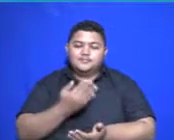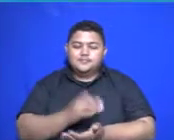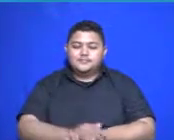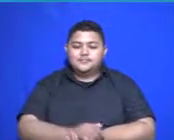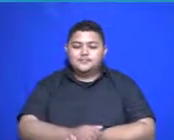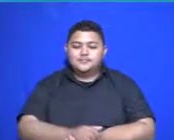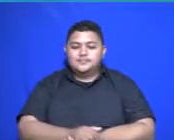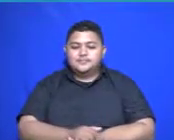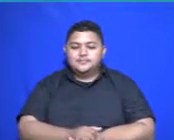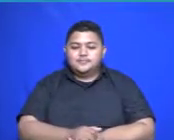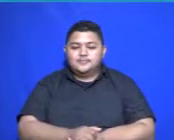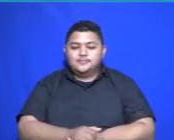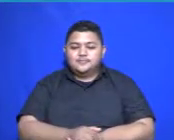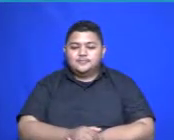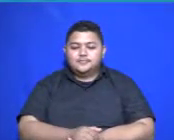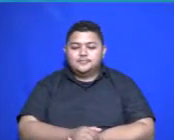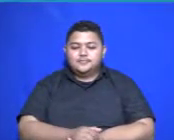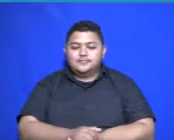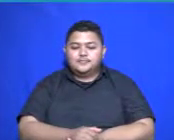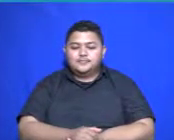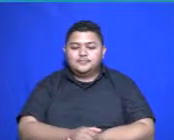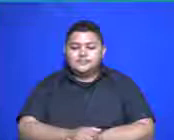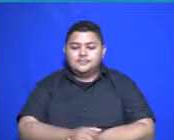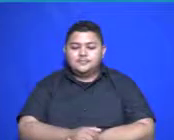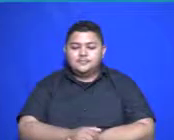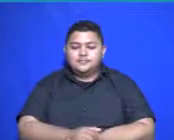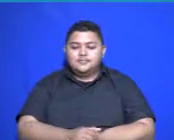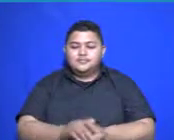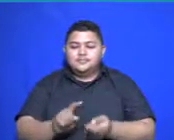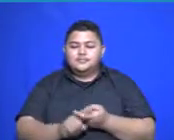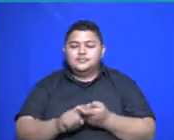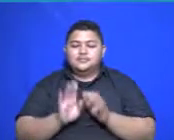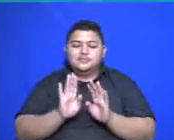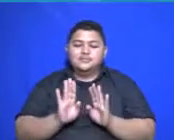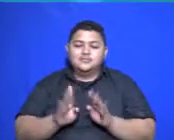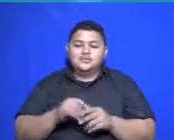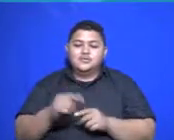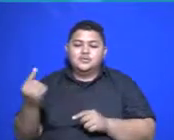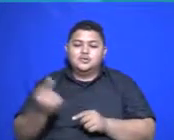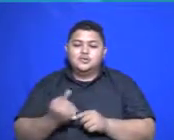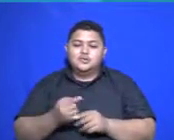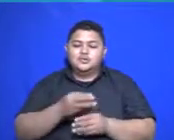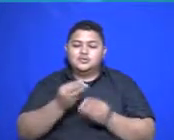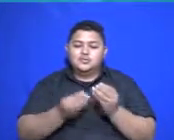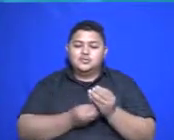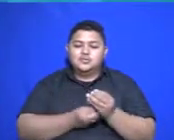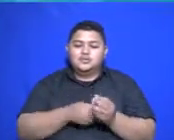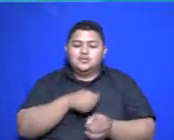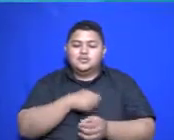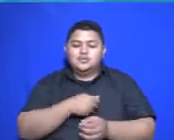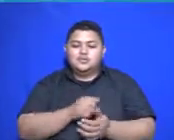Bayu. Teman-teman media, ini juga saya sampaikan bahwa hari ini juga sudah hadir perwakilan dari